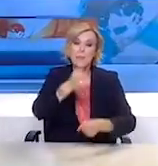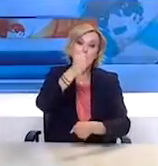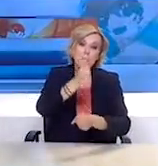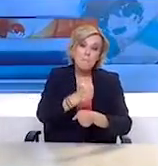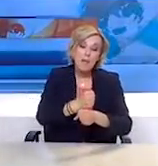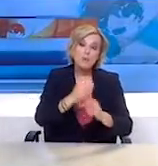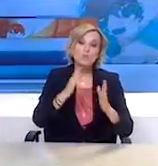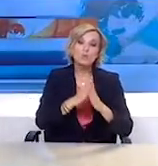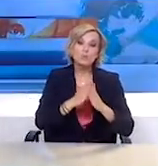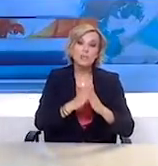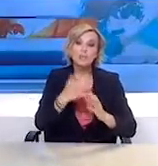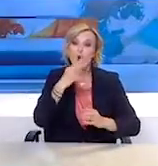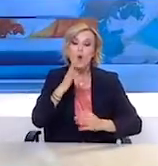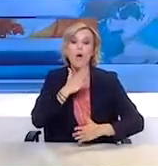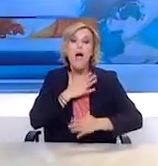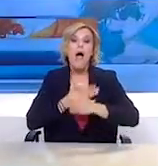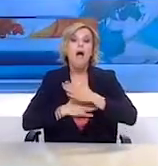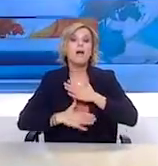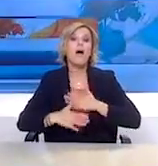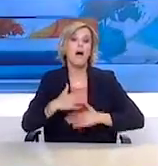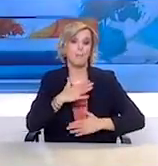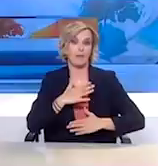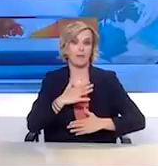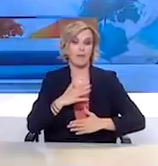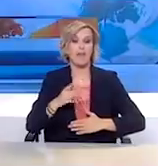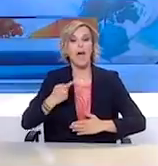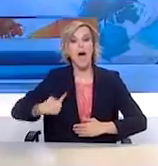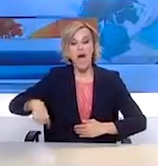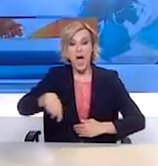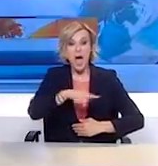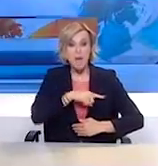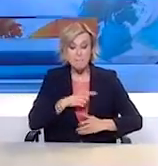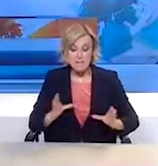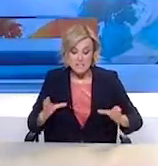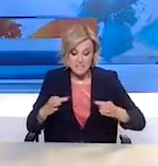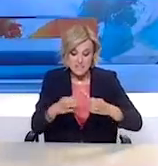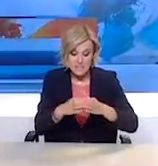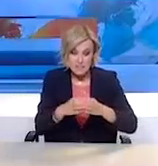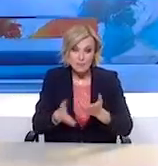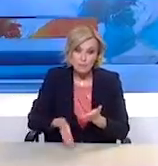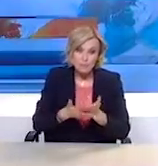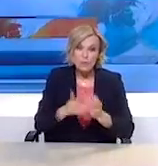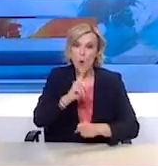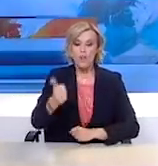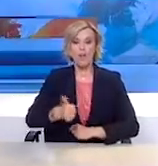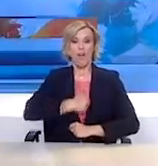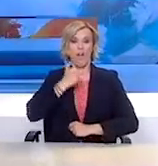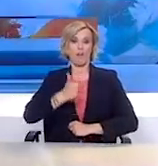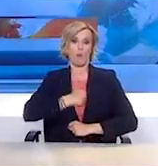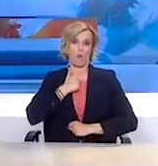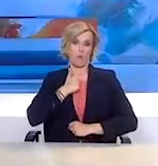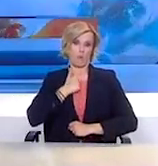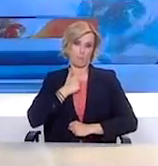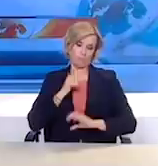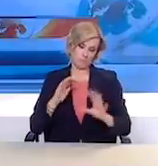μας από αγάπη, γιατί προτάσουμε το εμείς από το εγώ. Η ατομική προσευχή δεν προβλέπεται στους